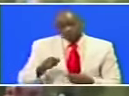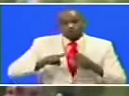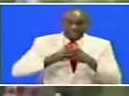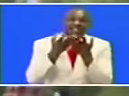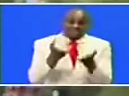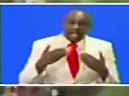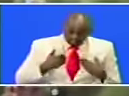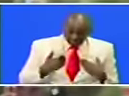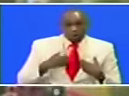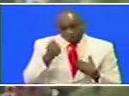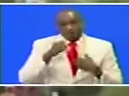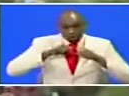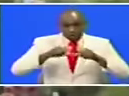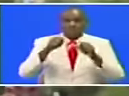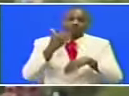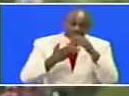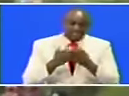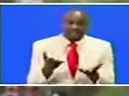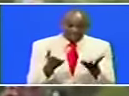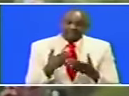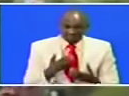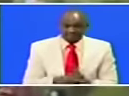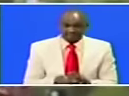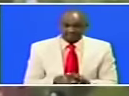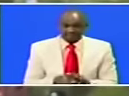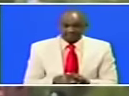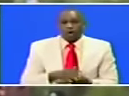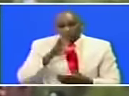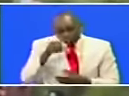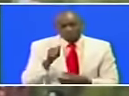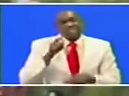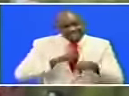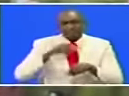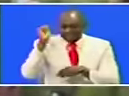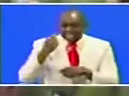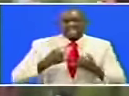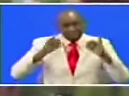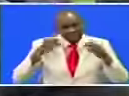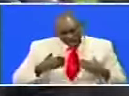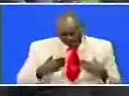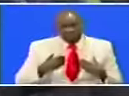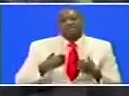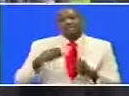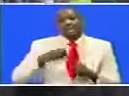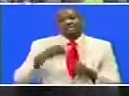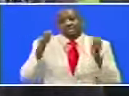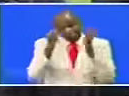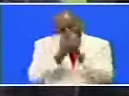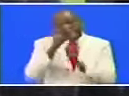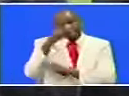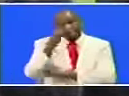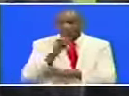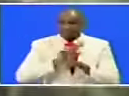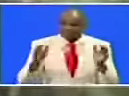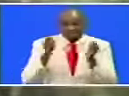zimeanzwa au zimeendelea kujengwa. Kutoka Kenya ipate uhuru tumejenga kilomita 10,000 peke